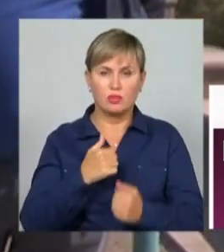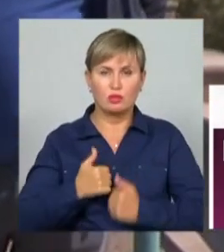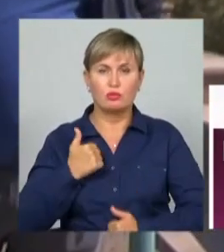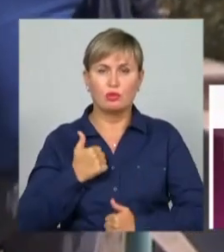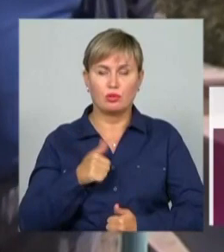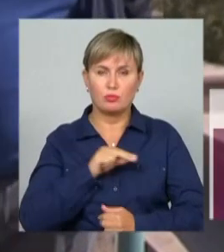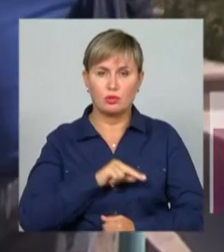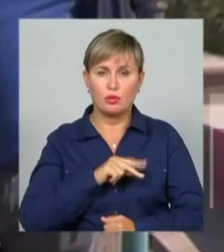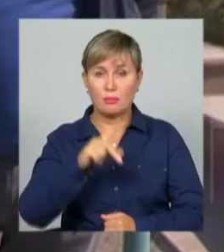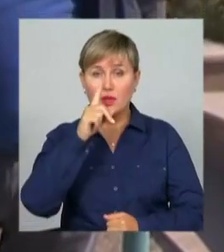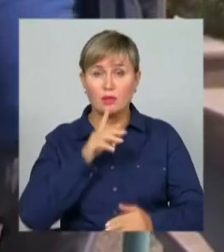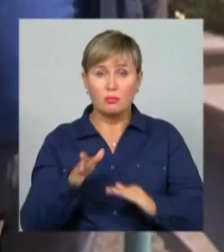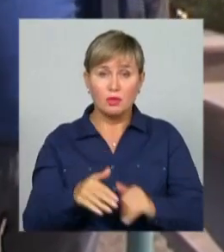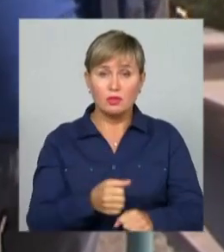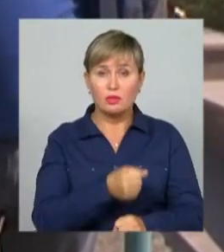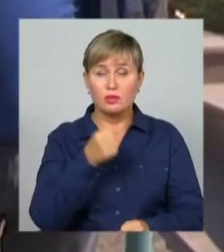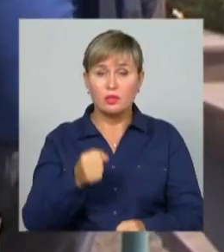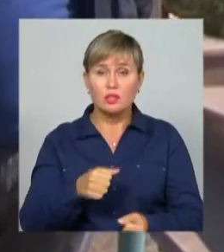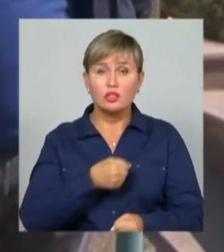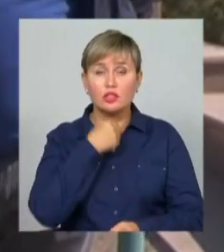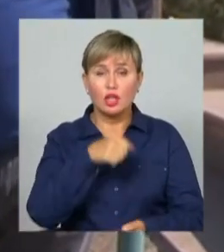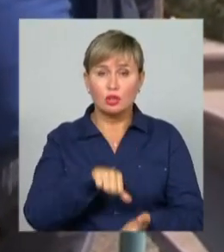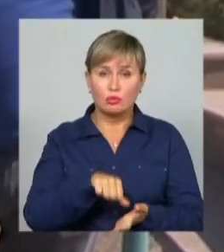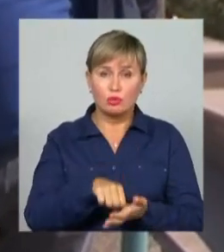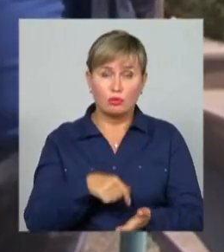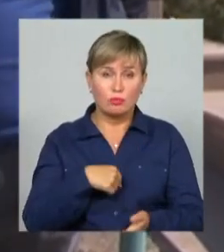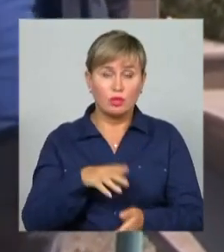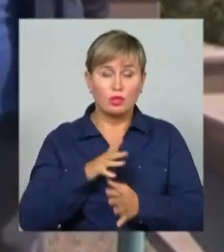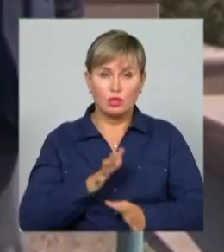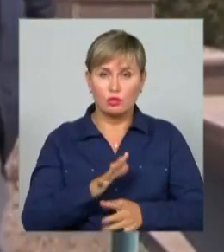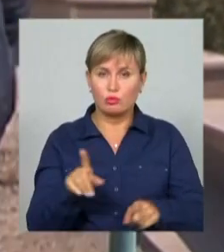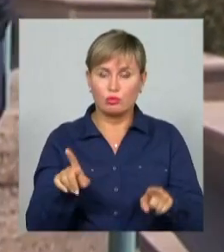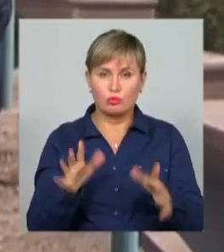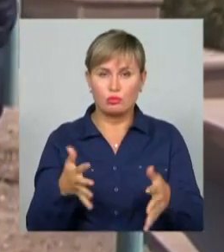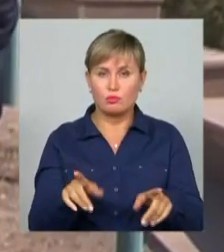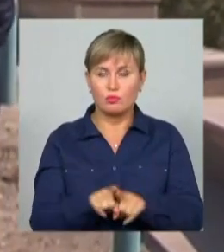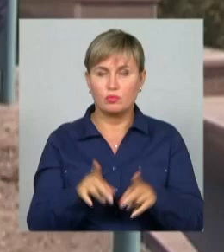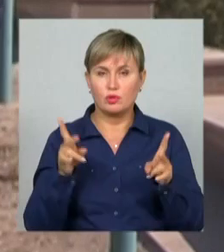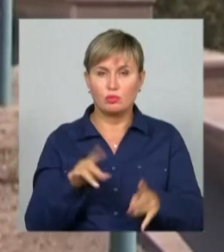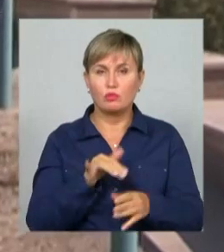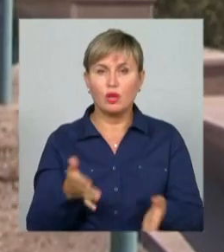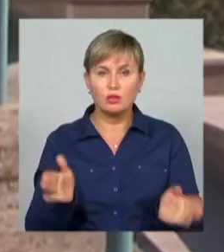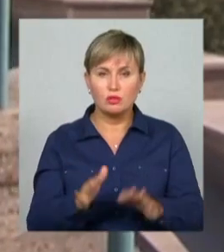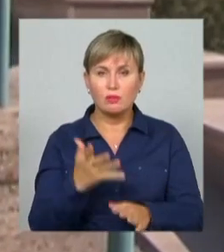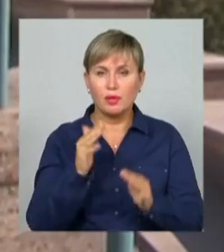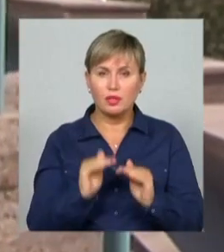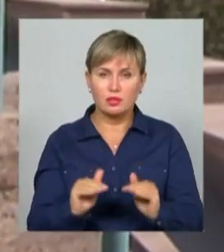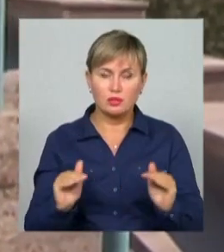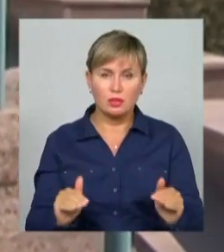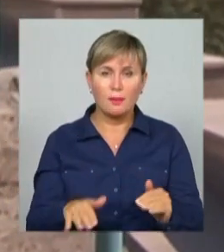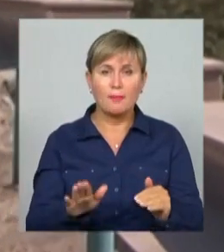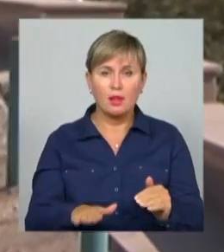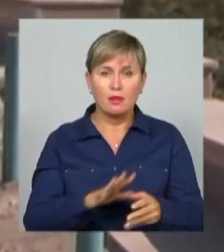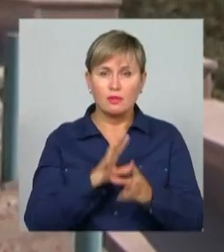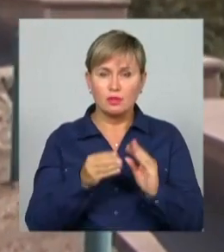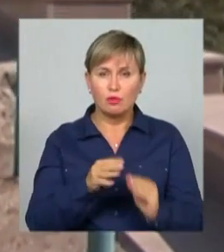Прошел только один месяц, как он стал старшим участковым. Мы не ожидали, что случится такая трагедия. У него остались пятеро детей, младшему